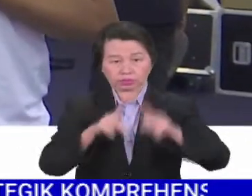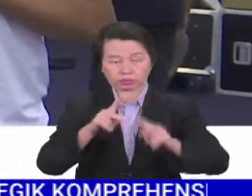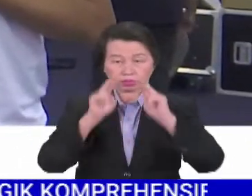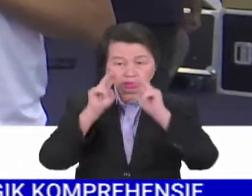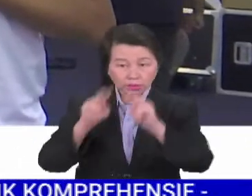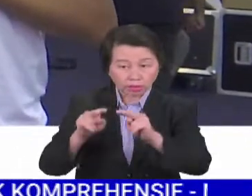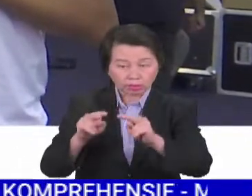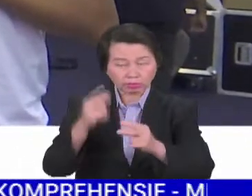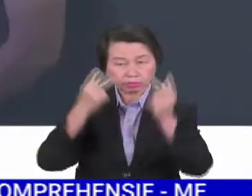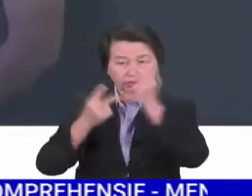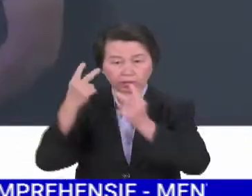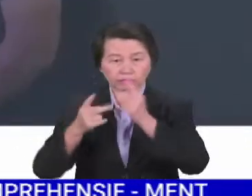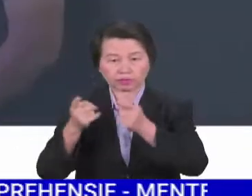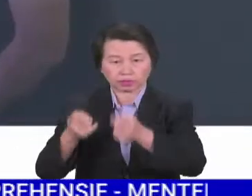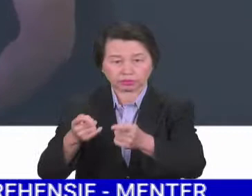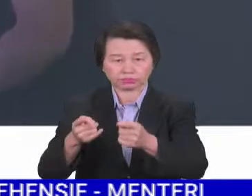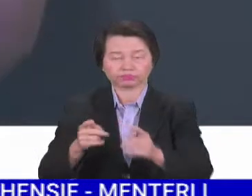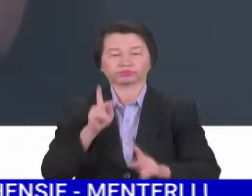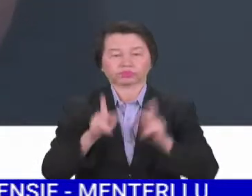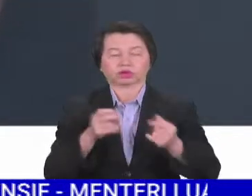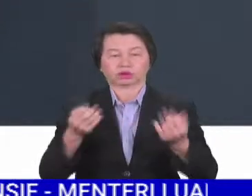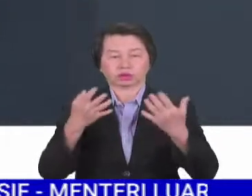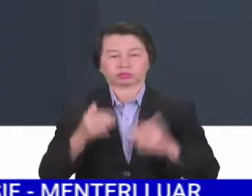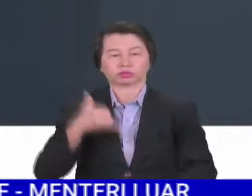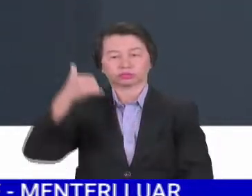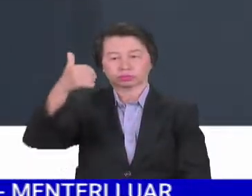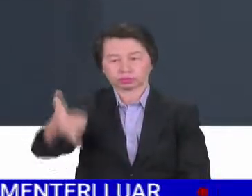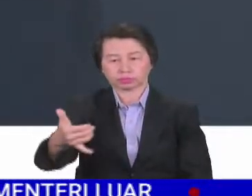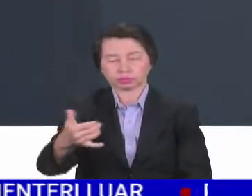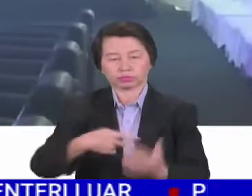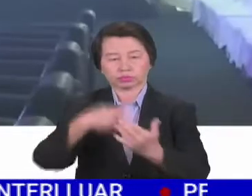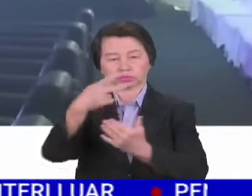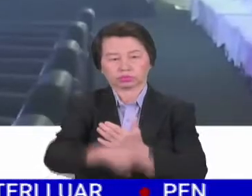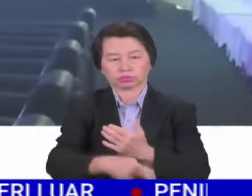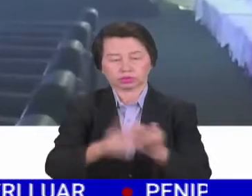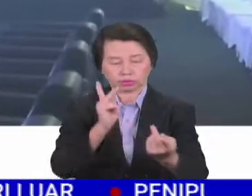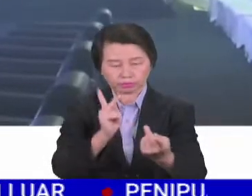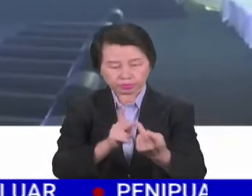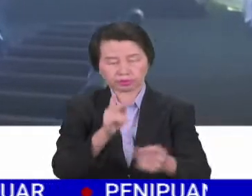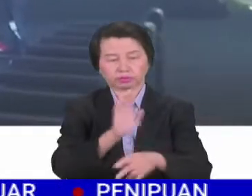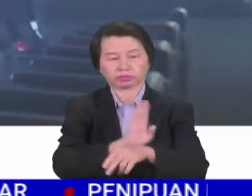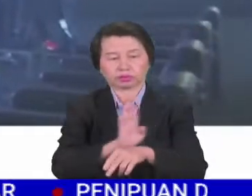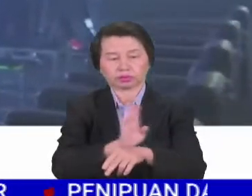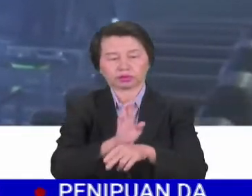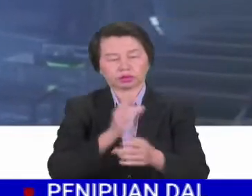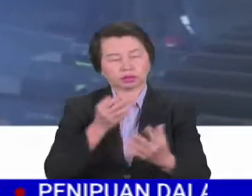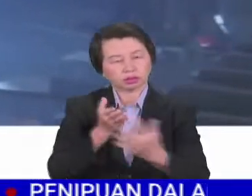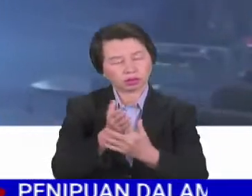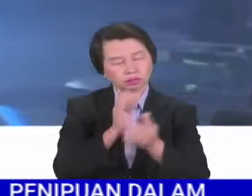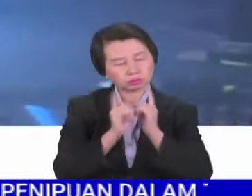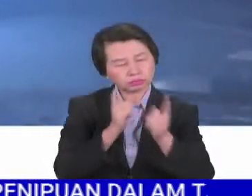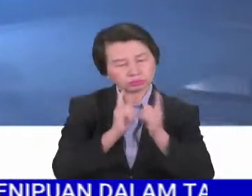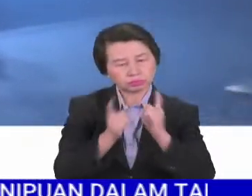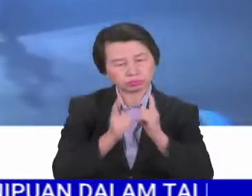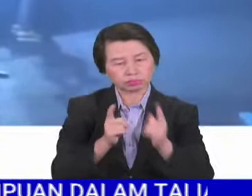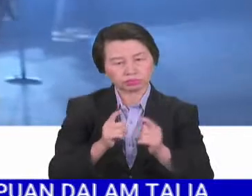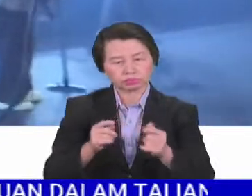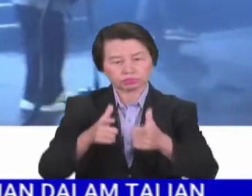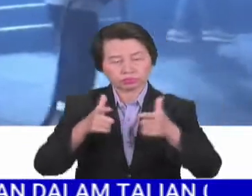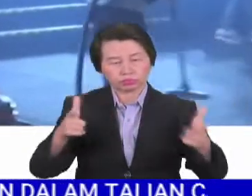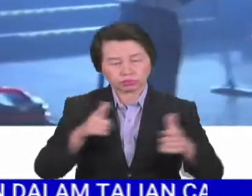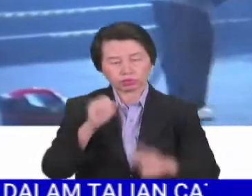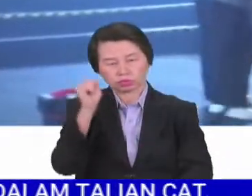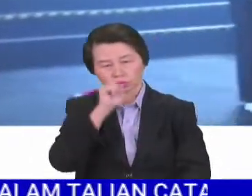melawat ke JAKM Sarawak esok. Orang ramai juga boleh berkunjung ke program padanan perniagaan, mengikuti bual bicara, konsert Riuh Gegar